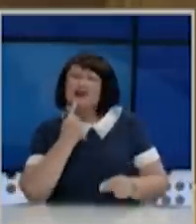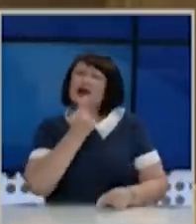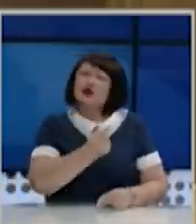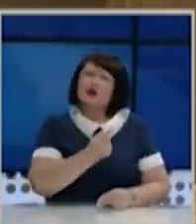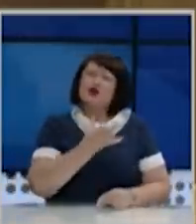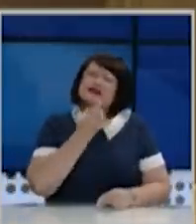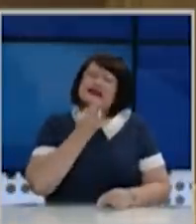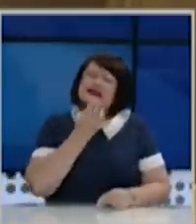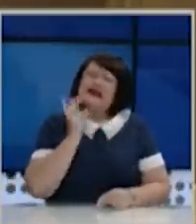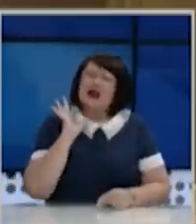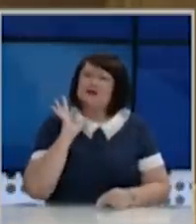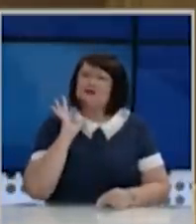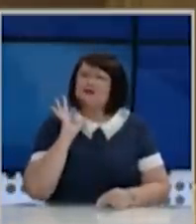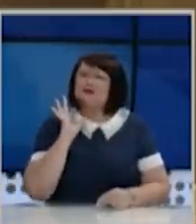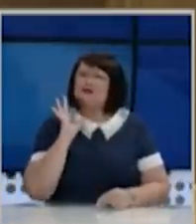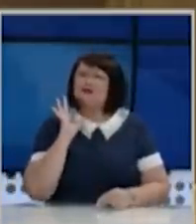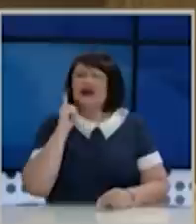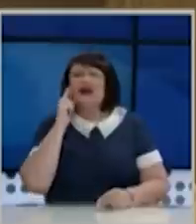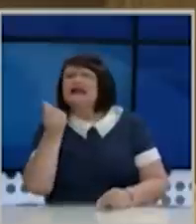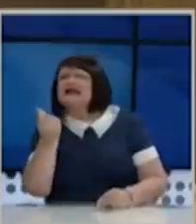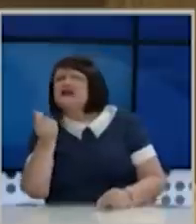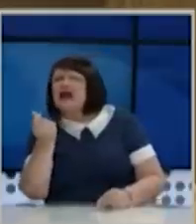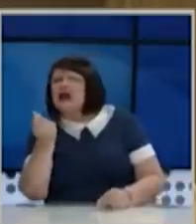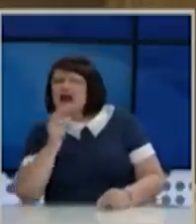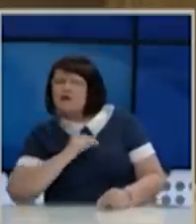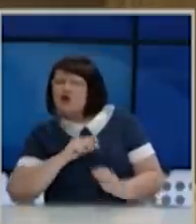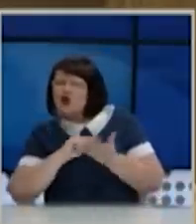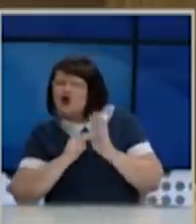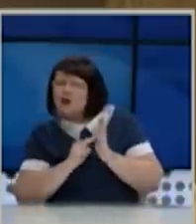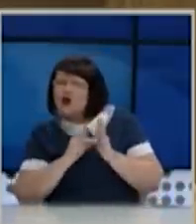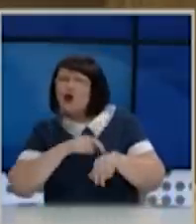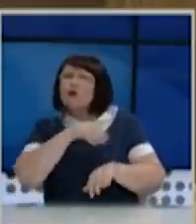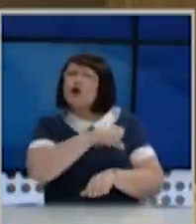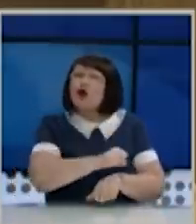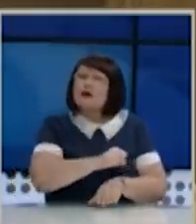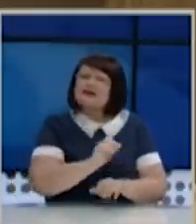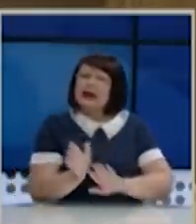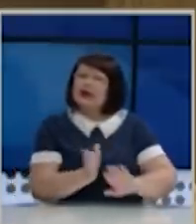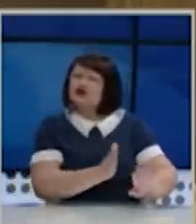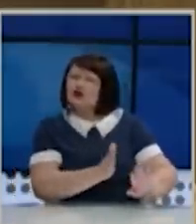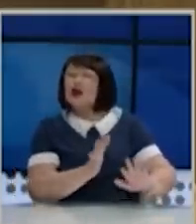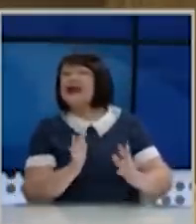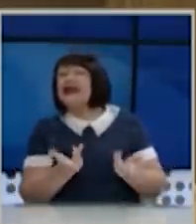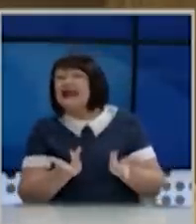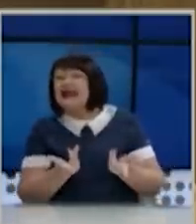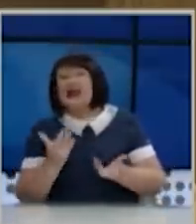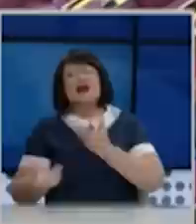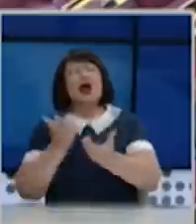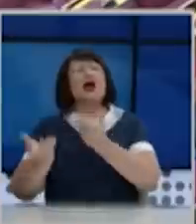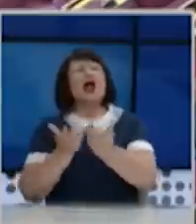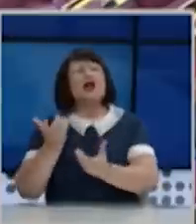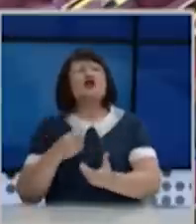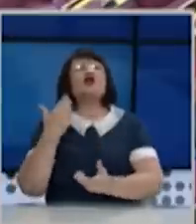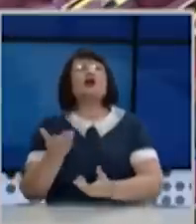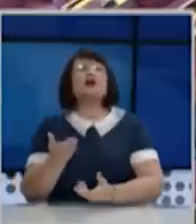ομά, αν είναι πιο οικονομικό η πρόληψη για να μην γίνουν ή να καεί και να